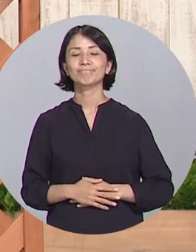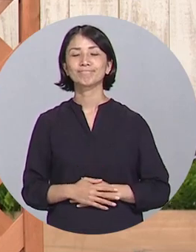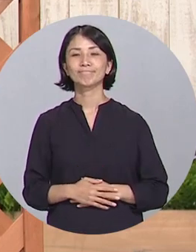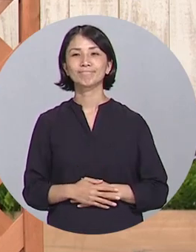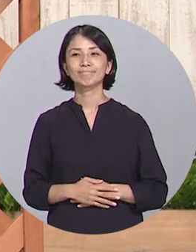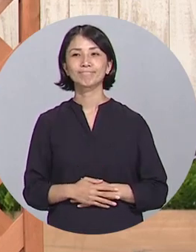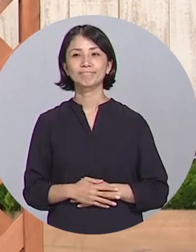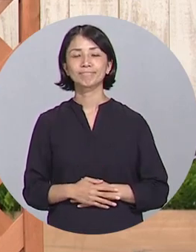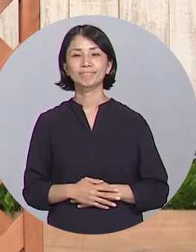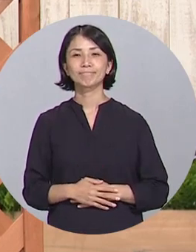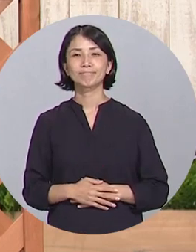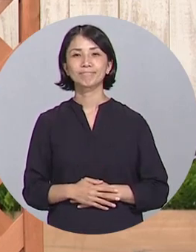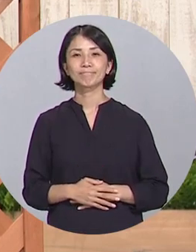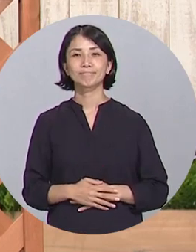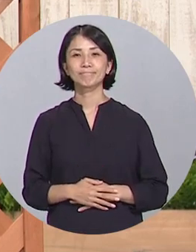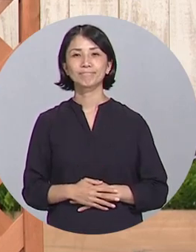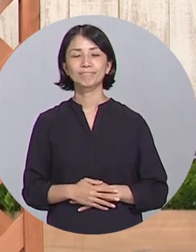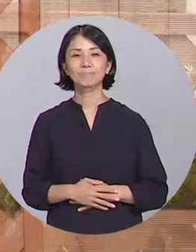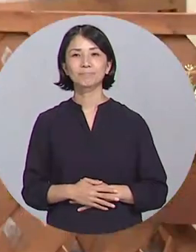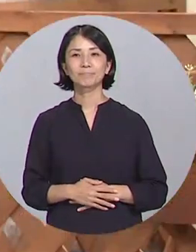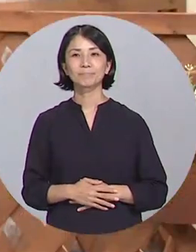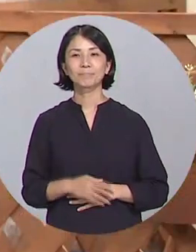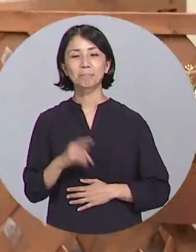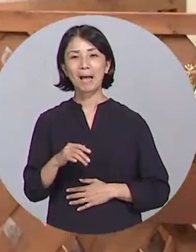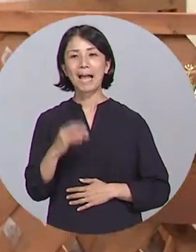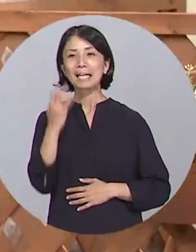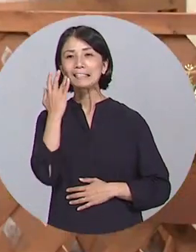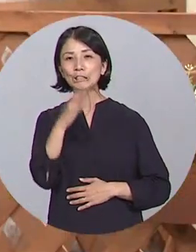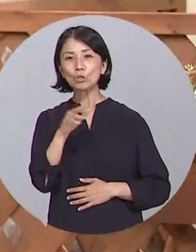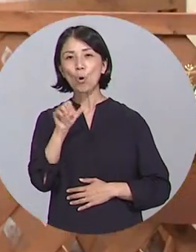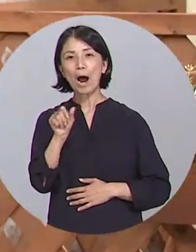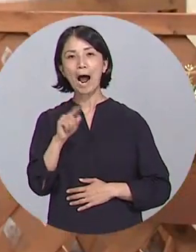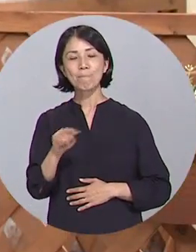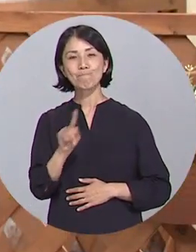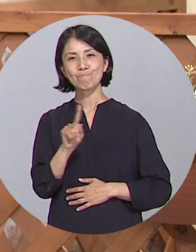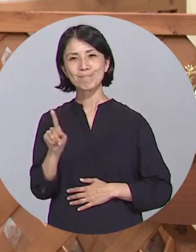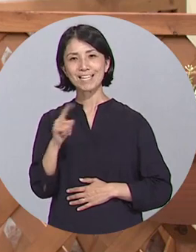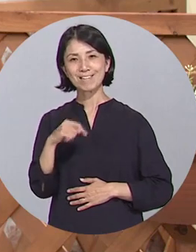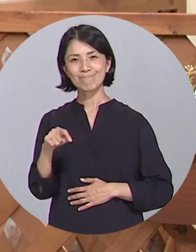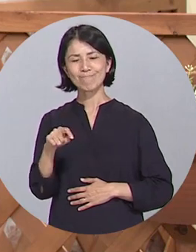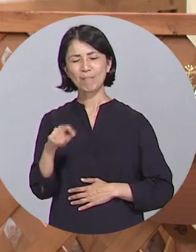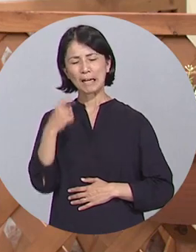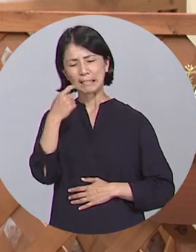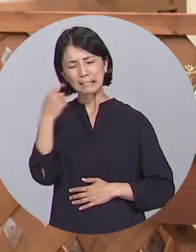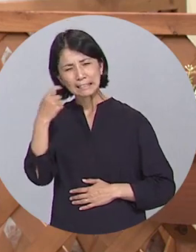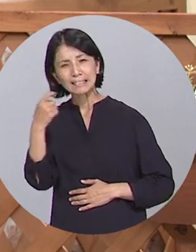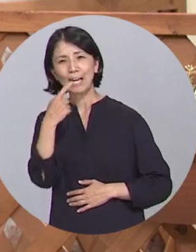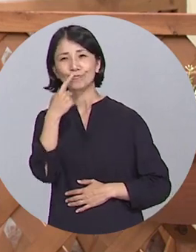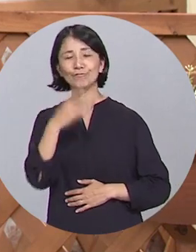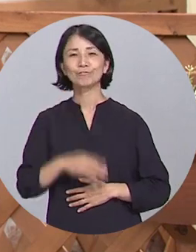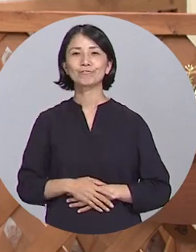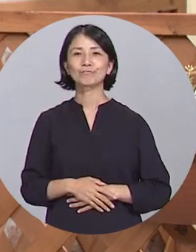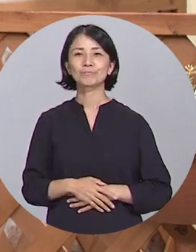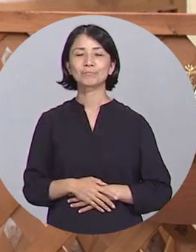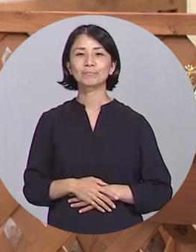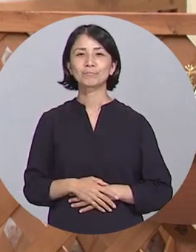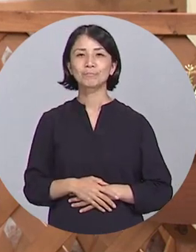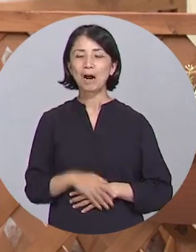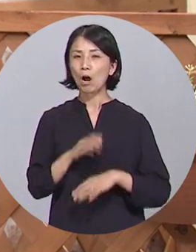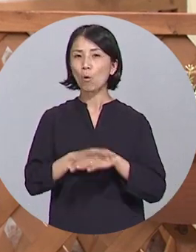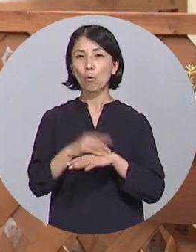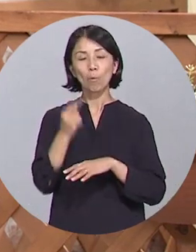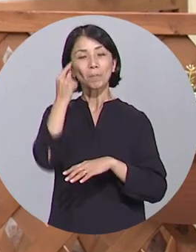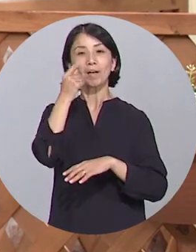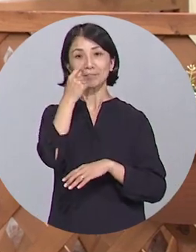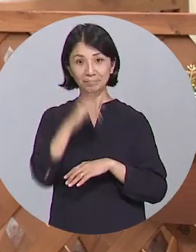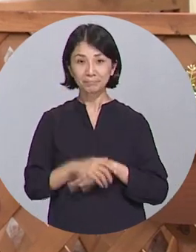るのかもしれないですね。 またあの塩あんびん、はい、気になりますね。 なりますよね。 あれ私一個アレンジ思いついたんですけ